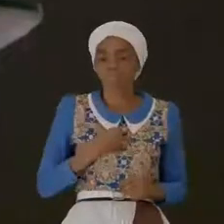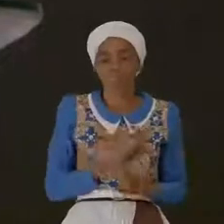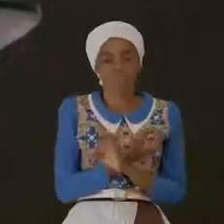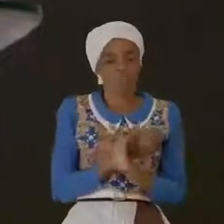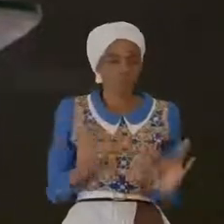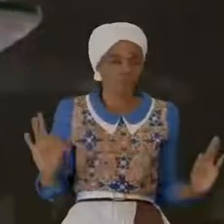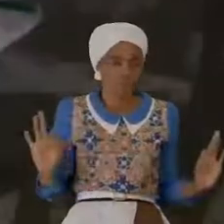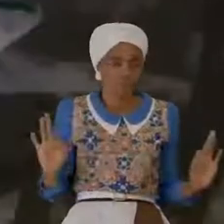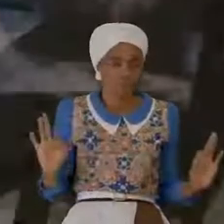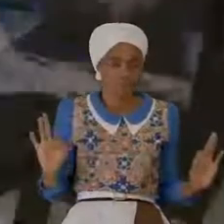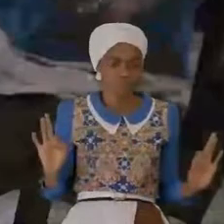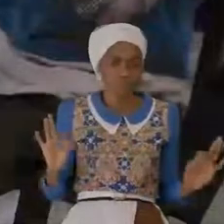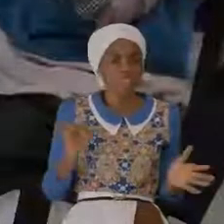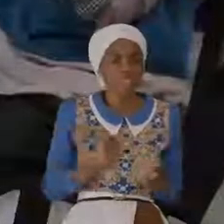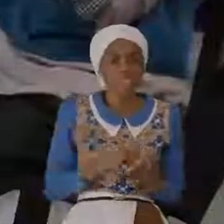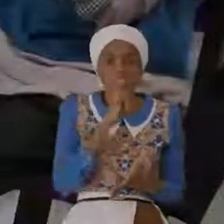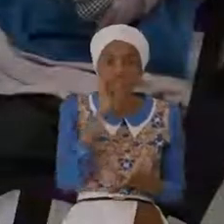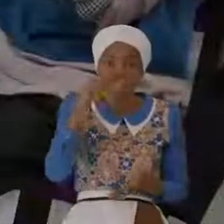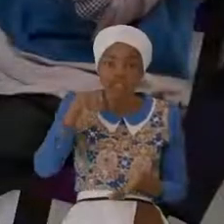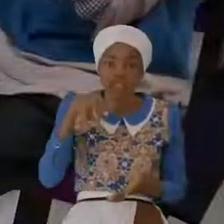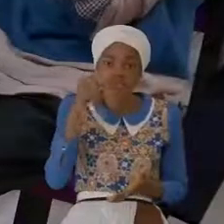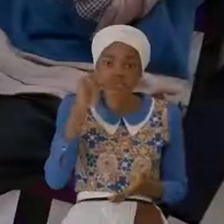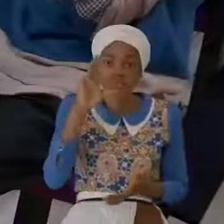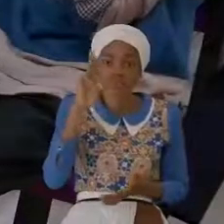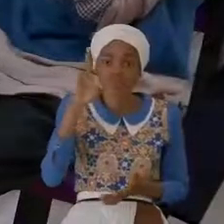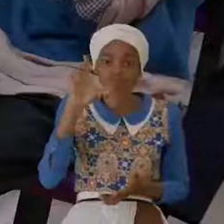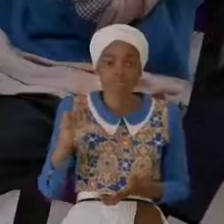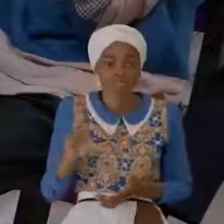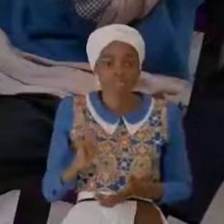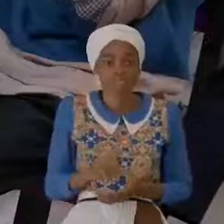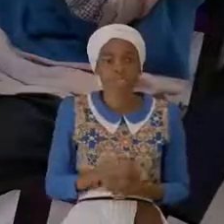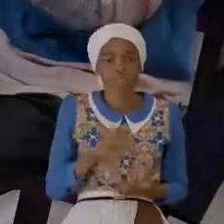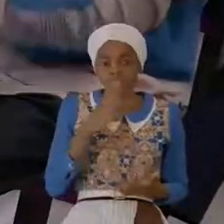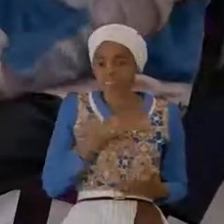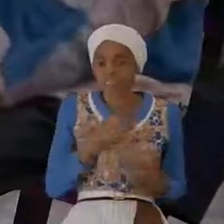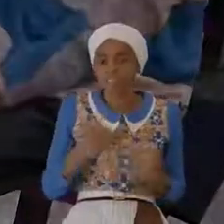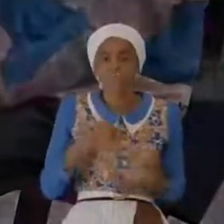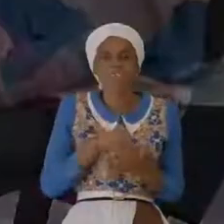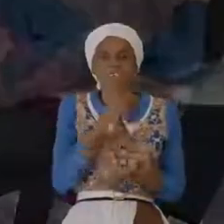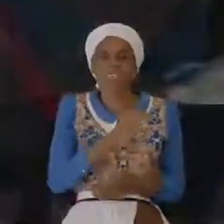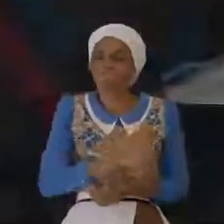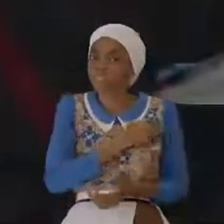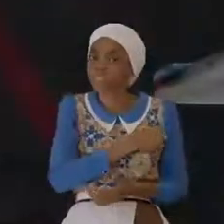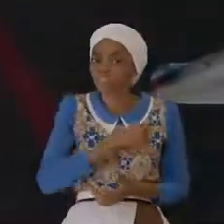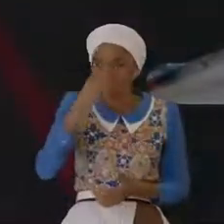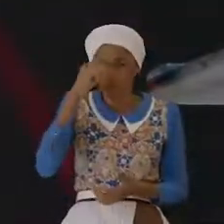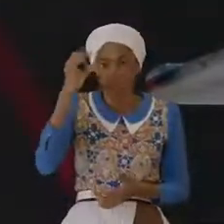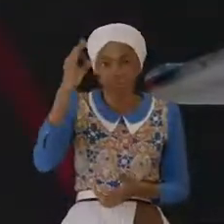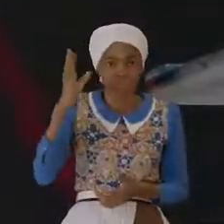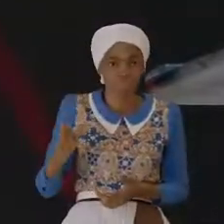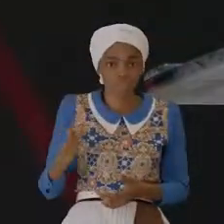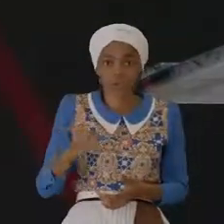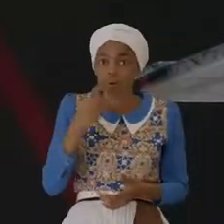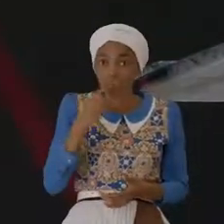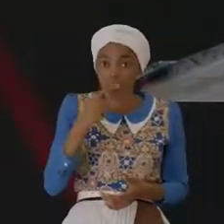affranchi. C'est l'apôtre Paul. C'est dommage pour un prédicateur qui prêche et qui